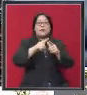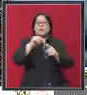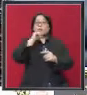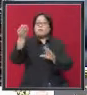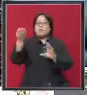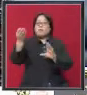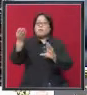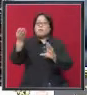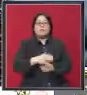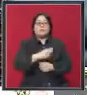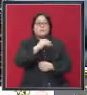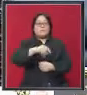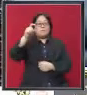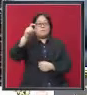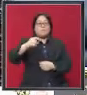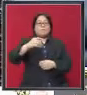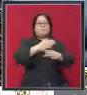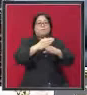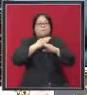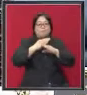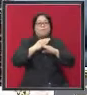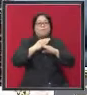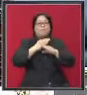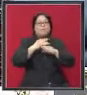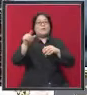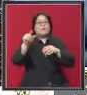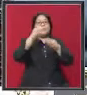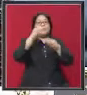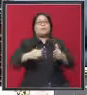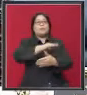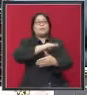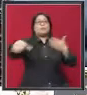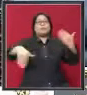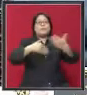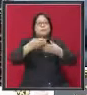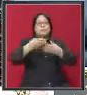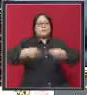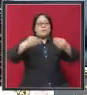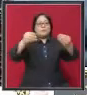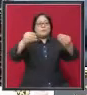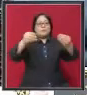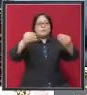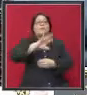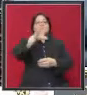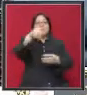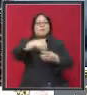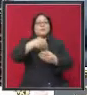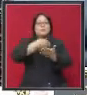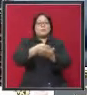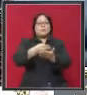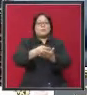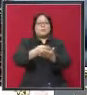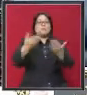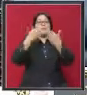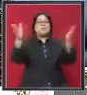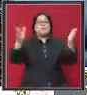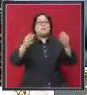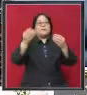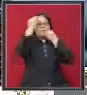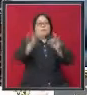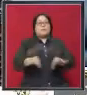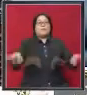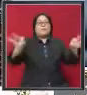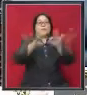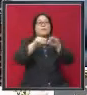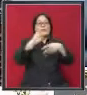ataupun bukan bank, serta memastikan perlindungan pengguna ke atas semua pemberi kredit termasuk peruntukan berhubung dengan pendedahan maklumat